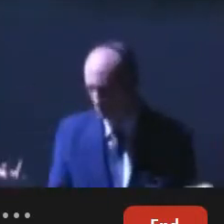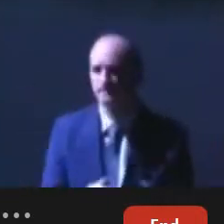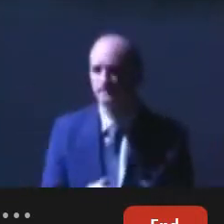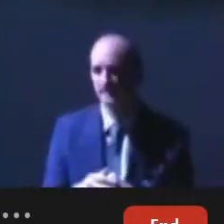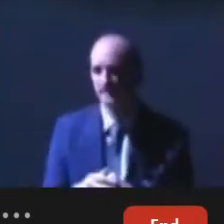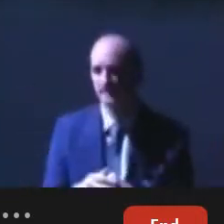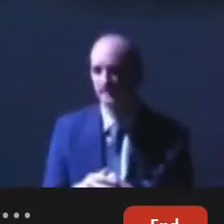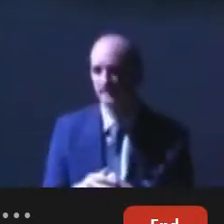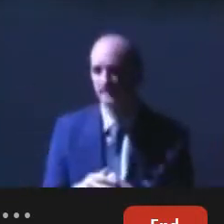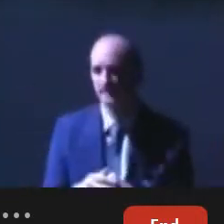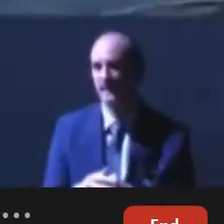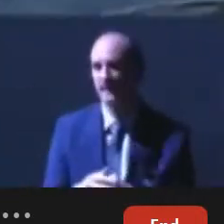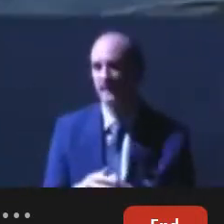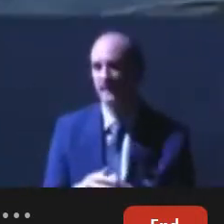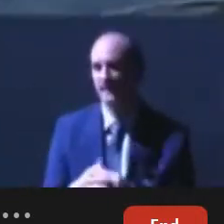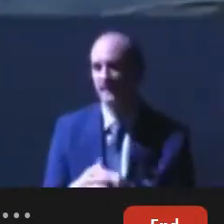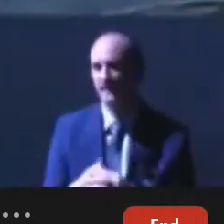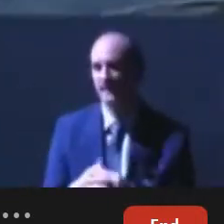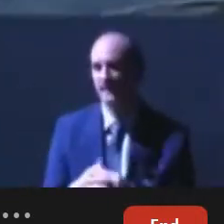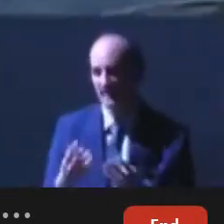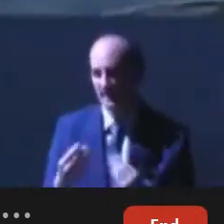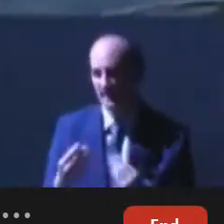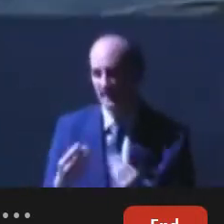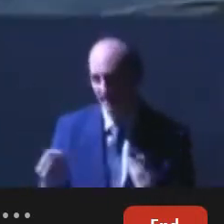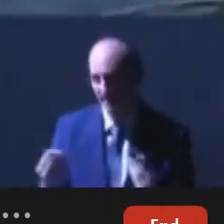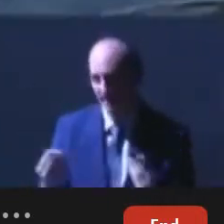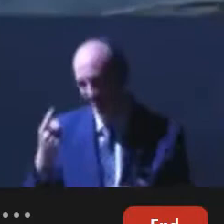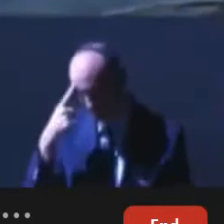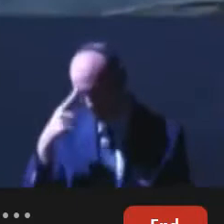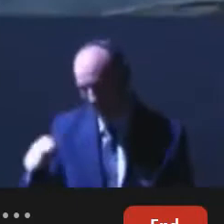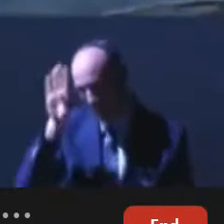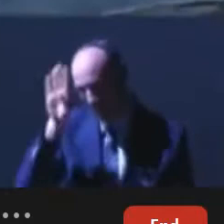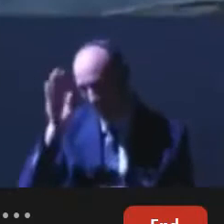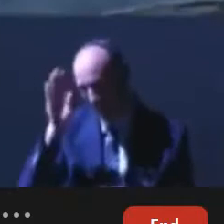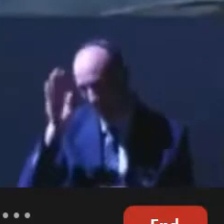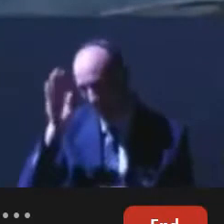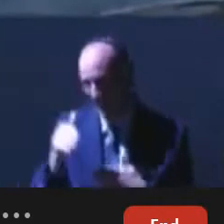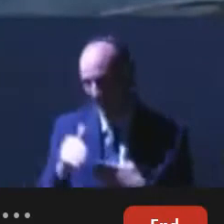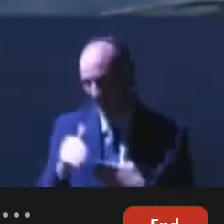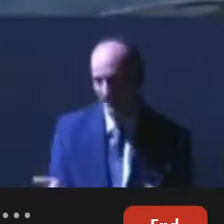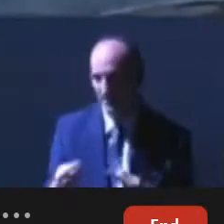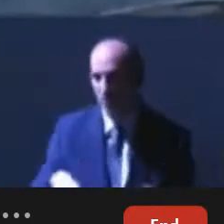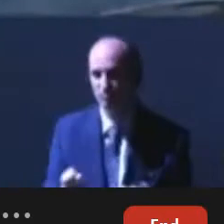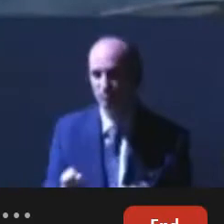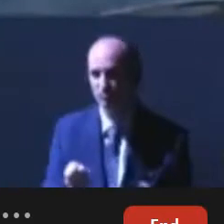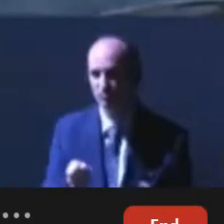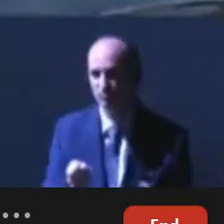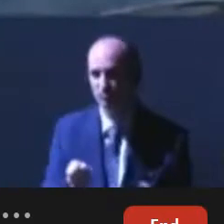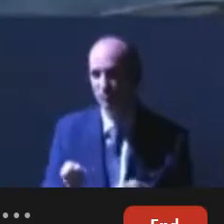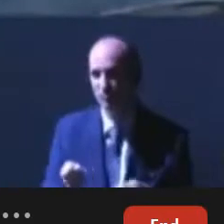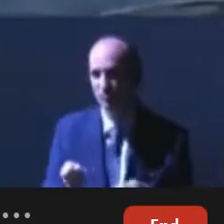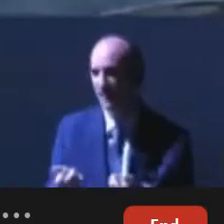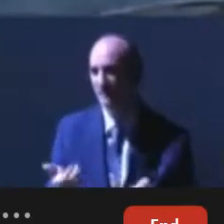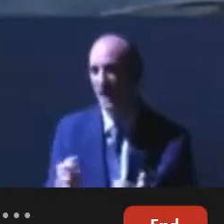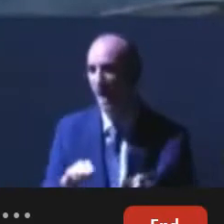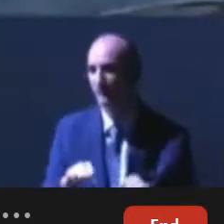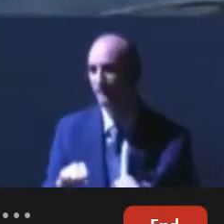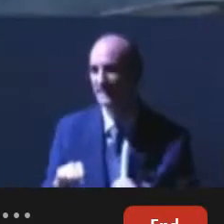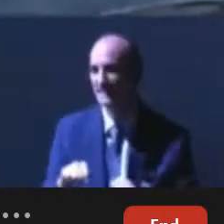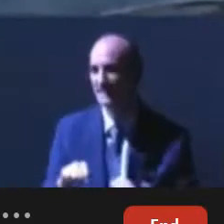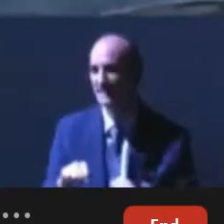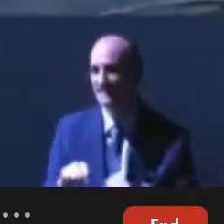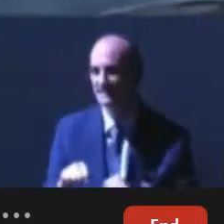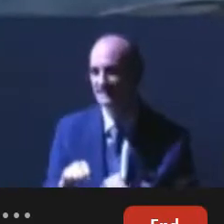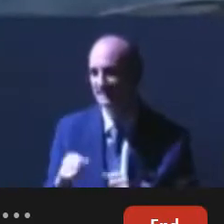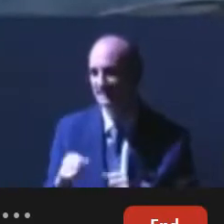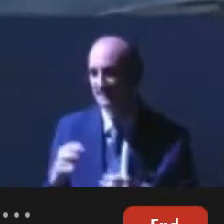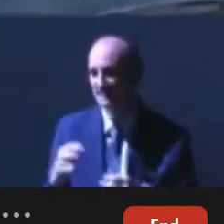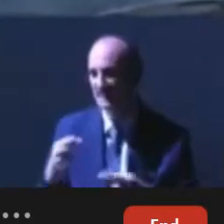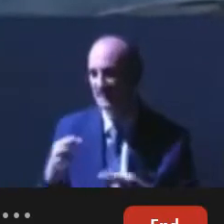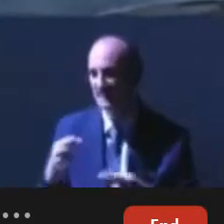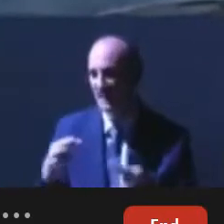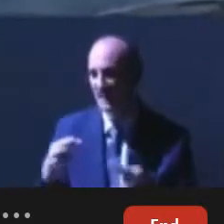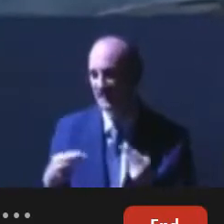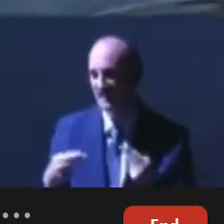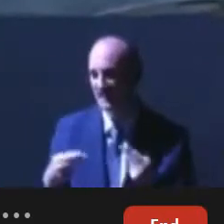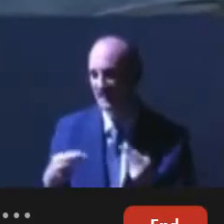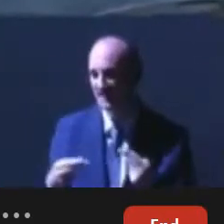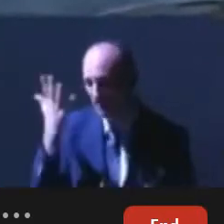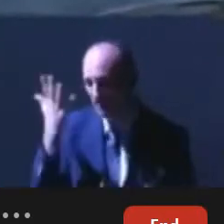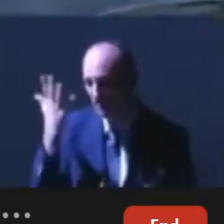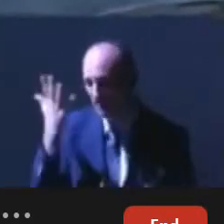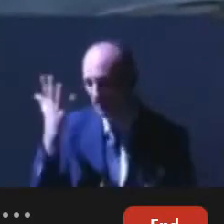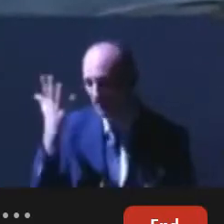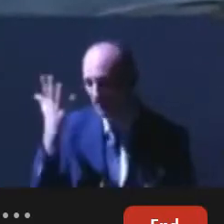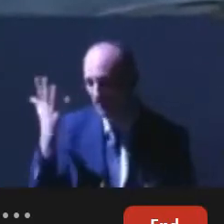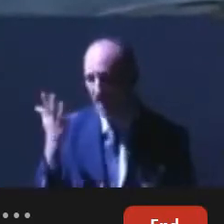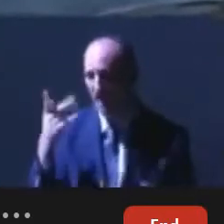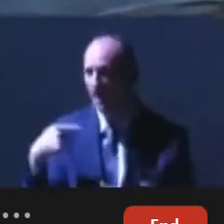đâu, chúng ta đầu tư vào cái này, sau đó chúng ta không thành công thì chúng ta lại không đi nữa, không đi tiếp nữa, chúng ta dừng lại, chúng ta lại kiện cáo, chúng ta đi tiếp, vân